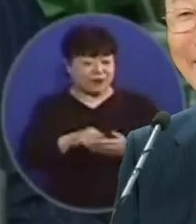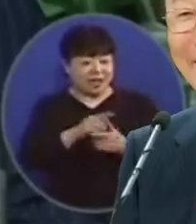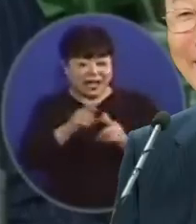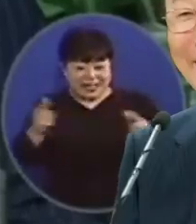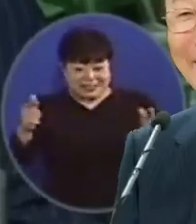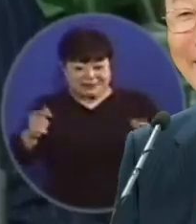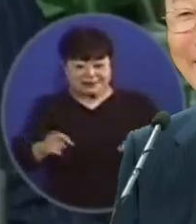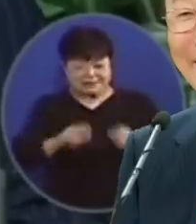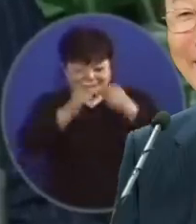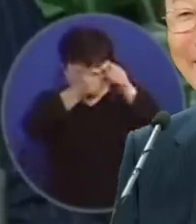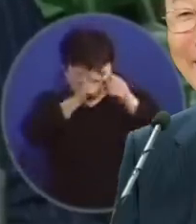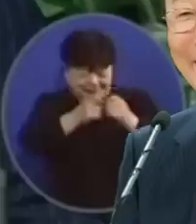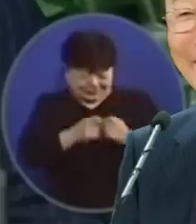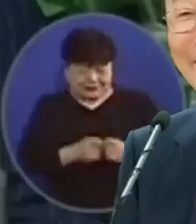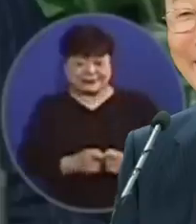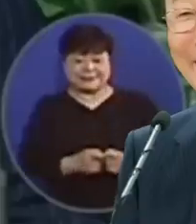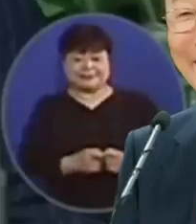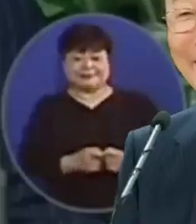아니라 철저히